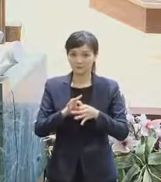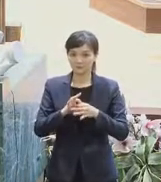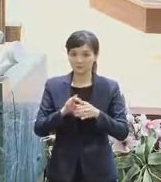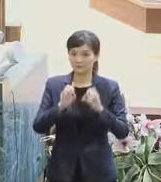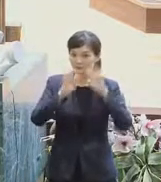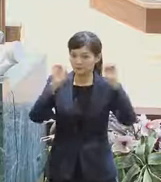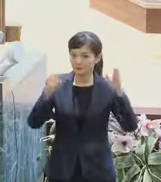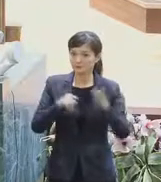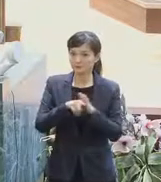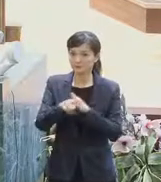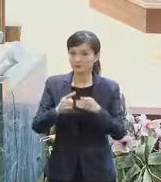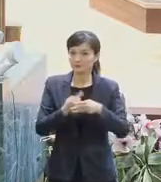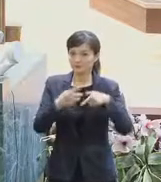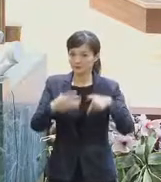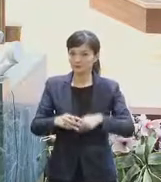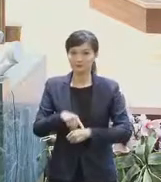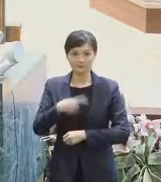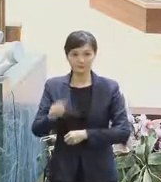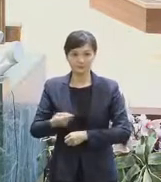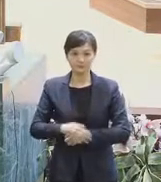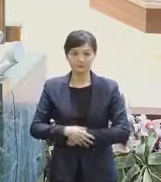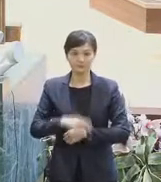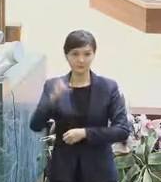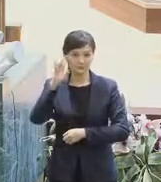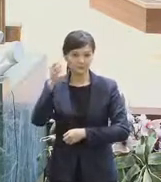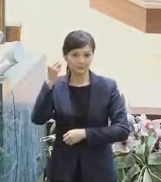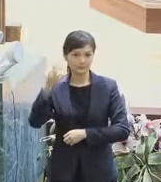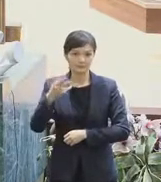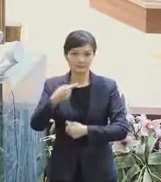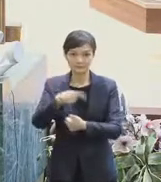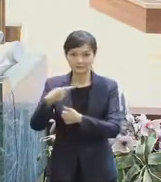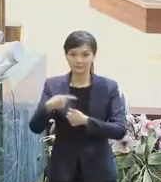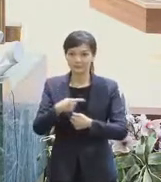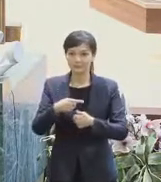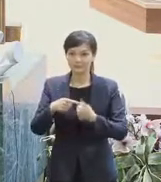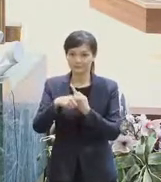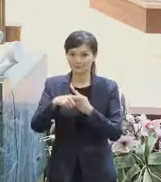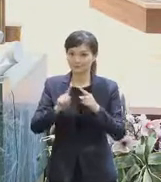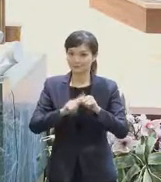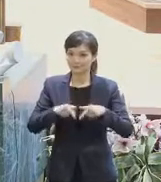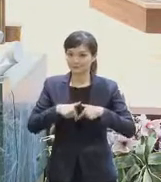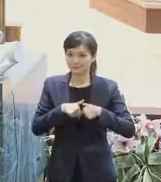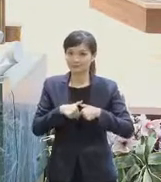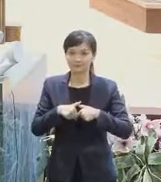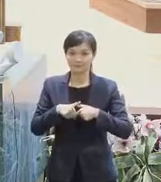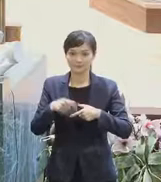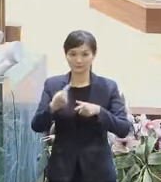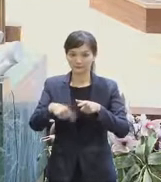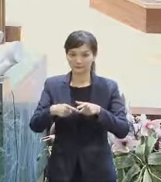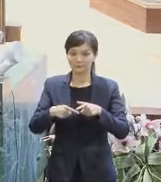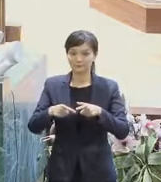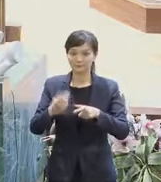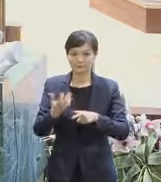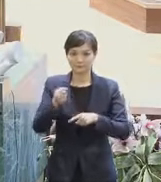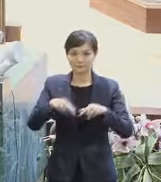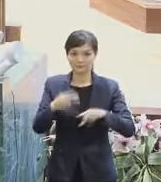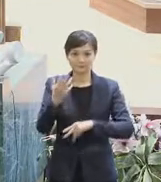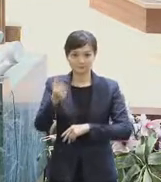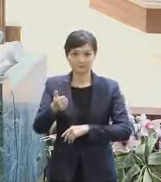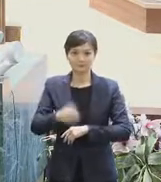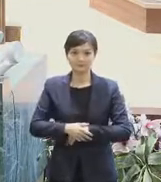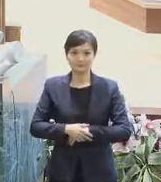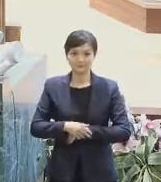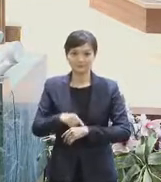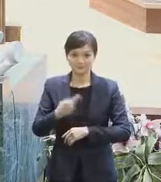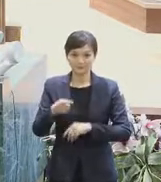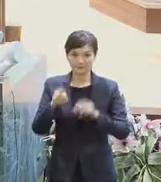系主任，昆山科技大学的创新教学暨校务研究中心叶仲超执行长，昆山科技大学